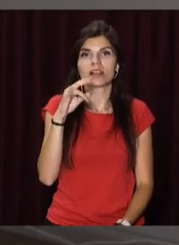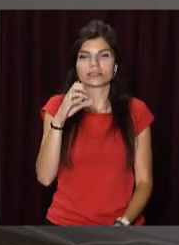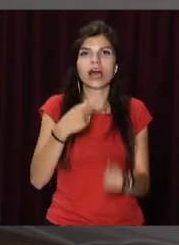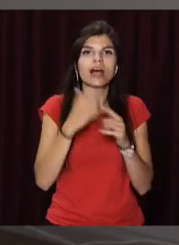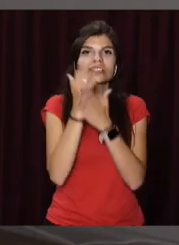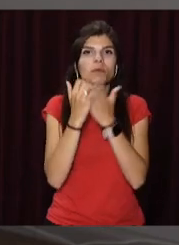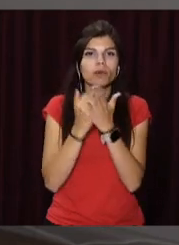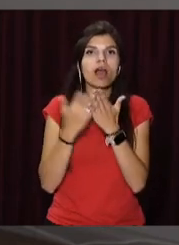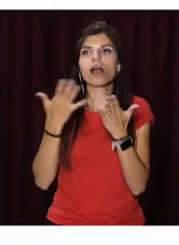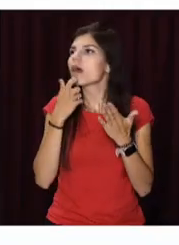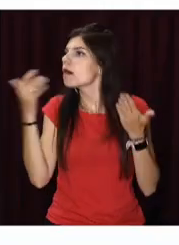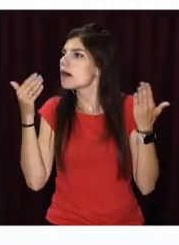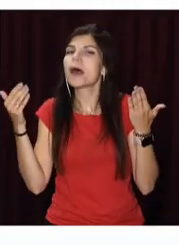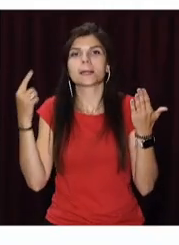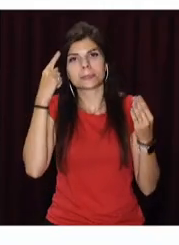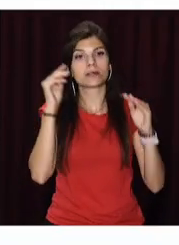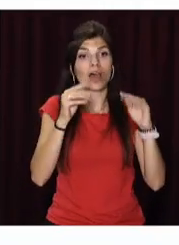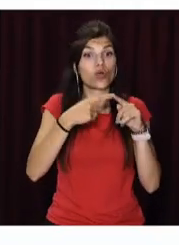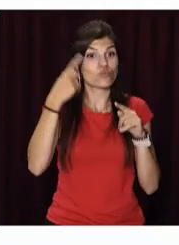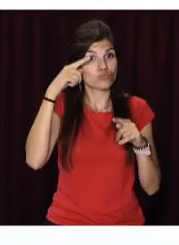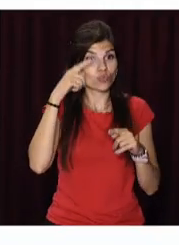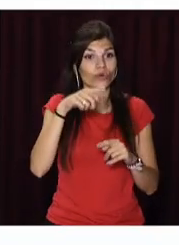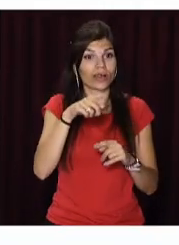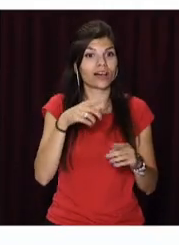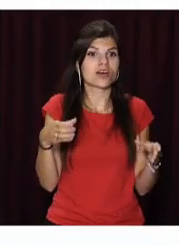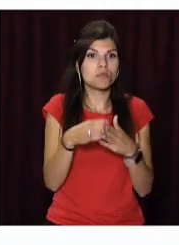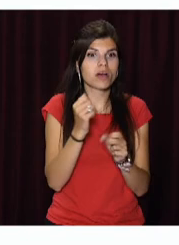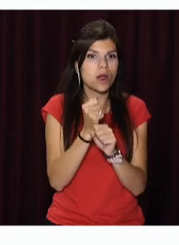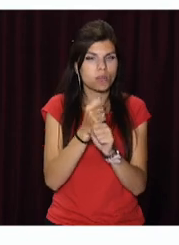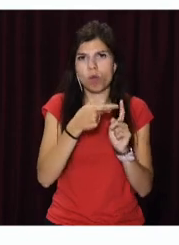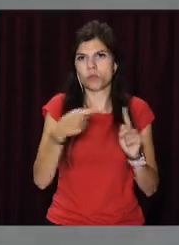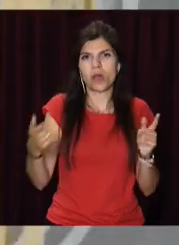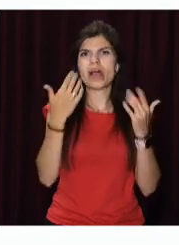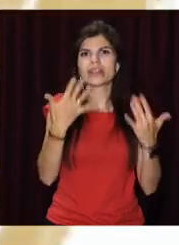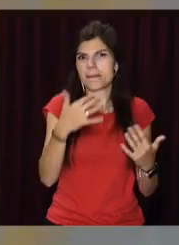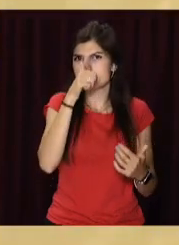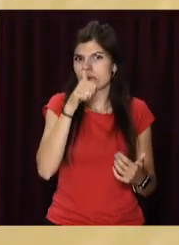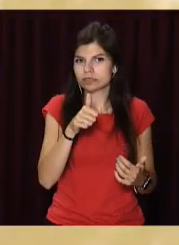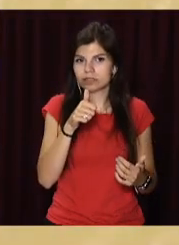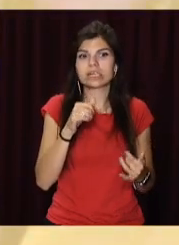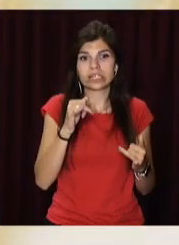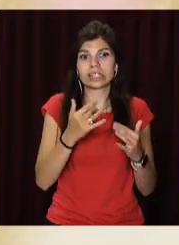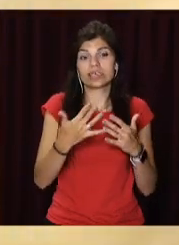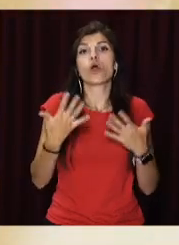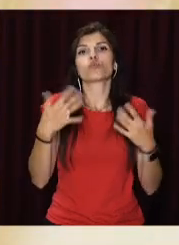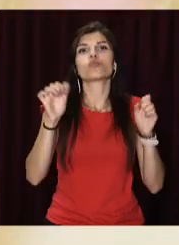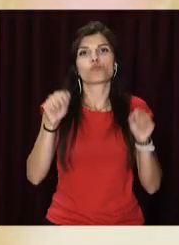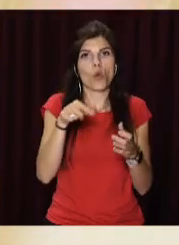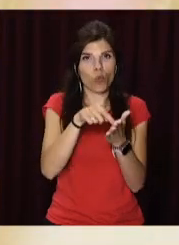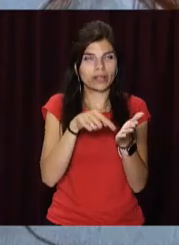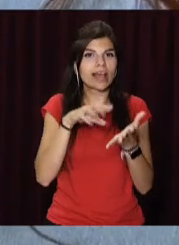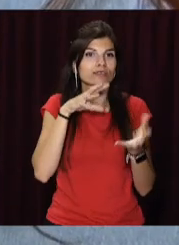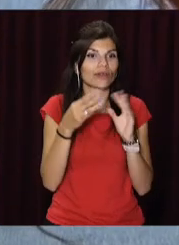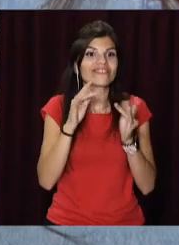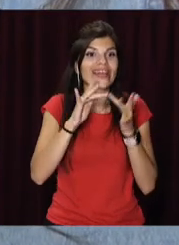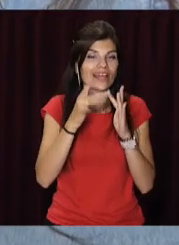які теж вдохновили. Над мультяшним проєктом креативна команда працювала впродовж кількох місяців і незабаром вже зможе поділитися